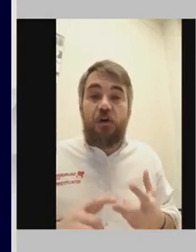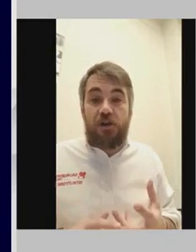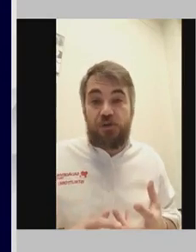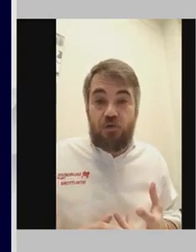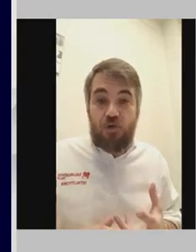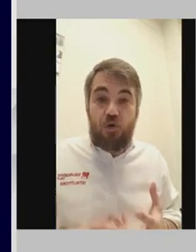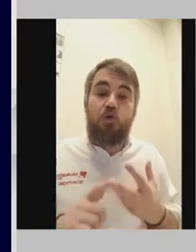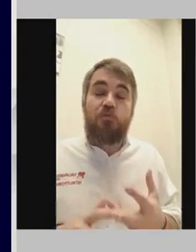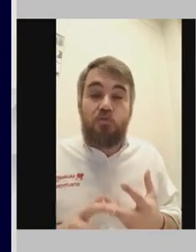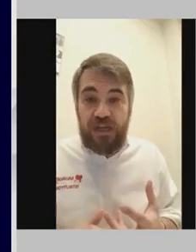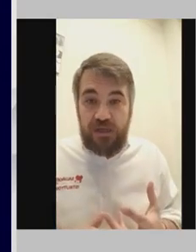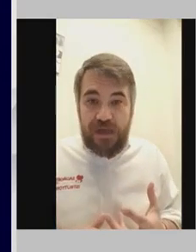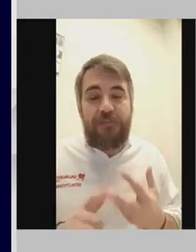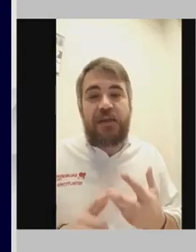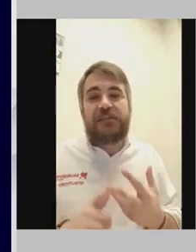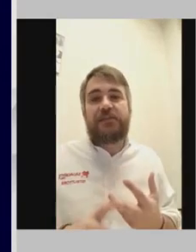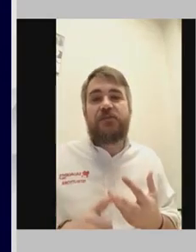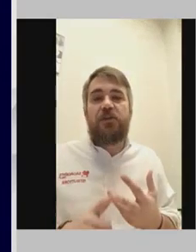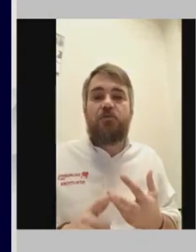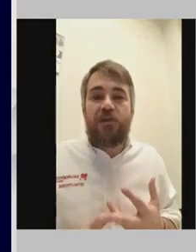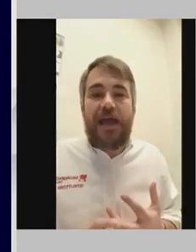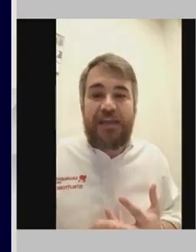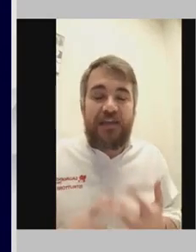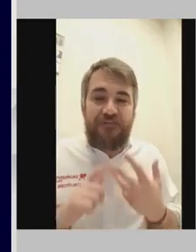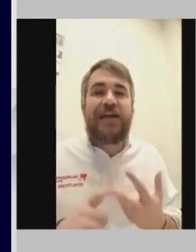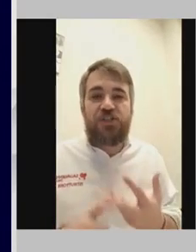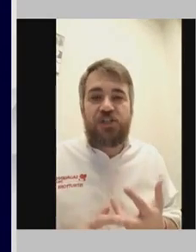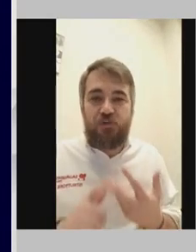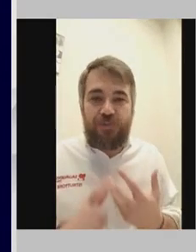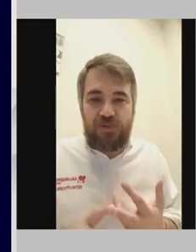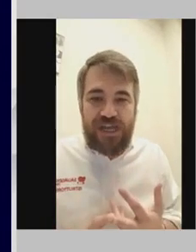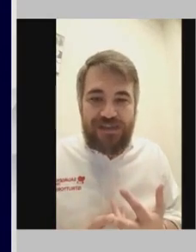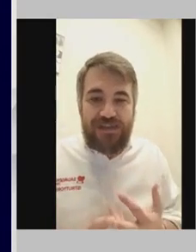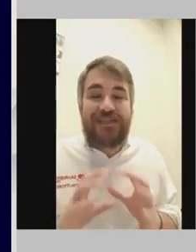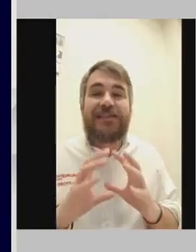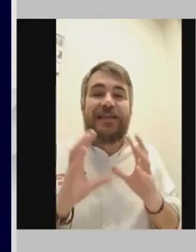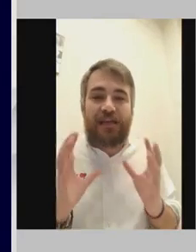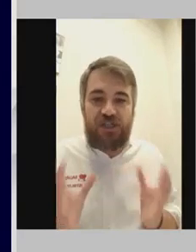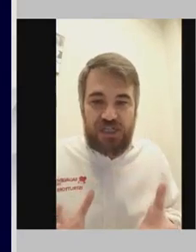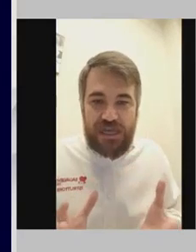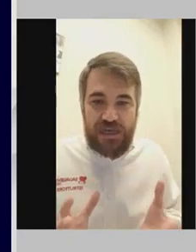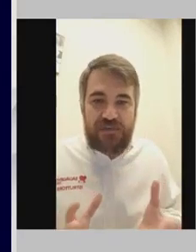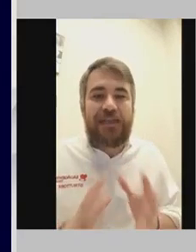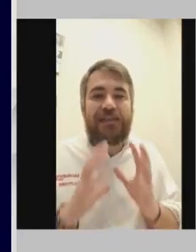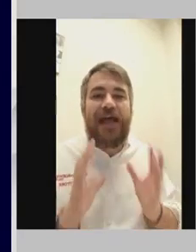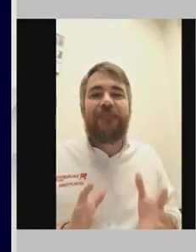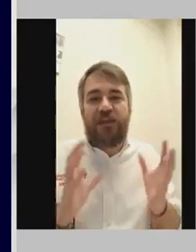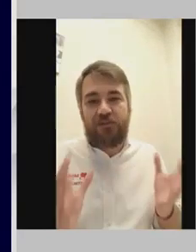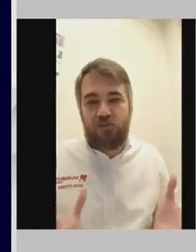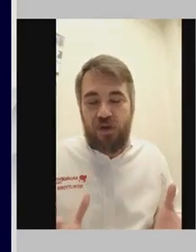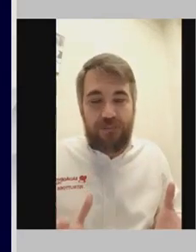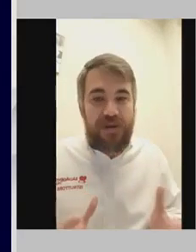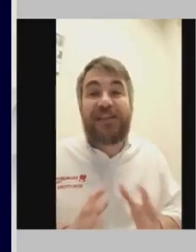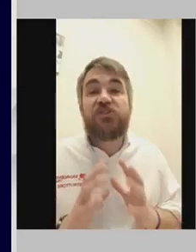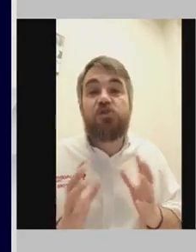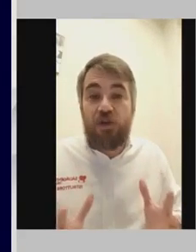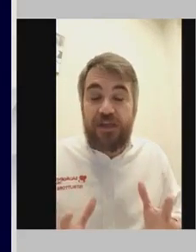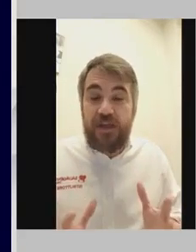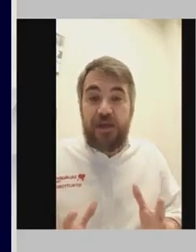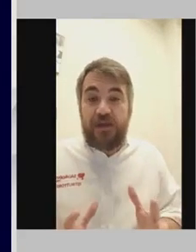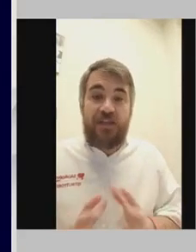Ci vogliono comuni, amministrazioni comunali che facciano progetti di sinergia tra tanti attori, perché